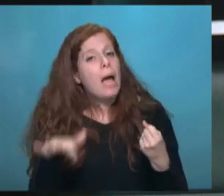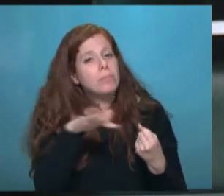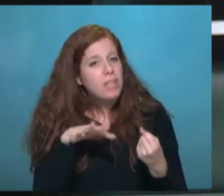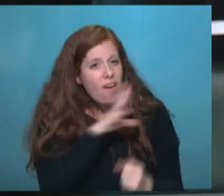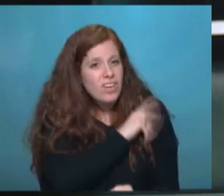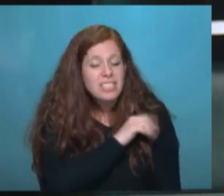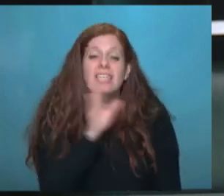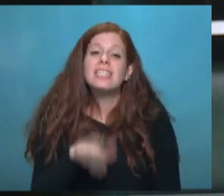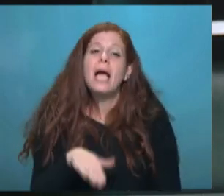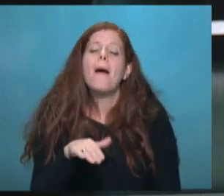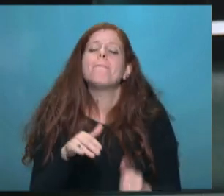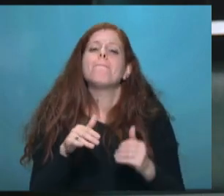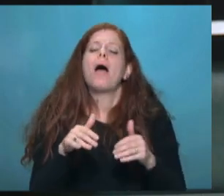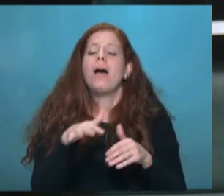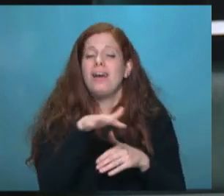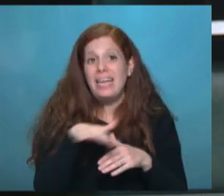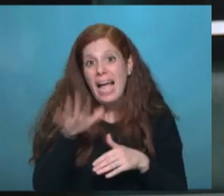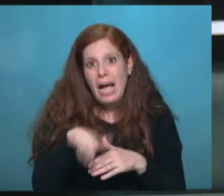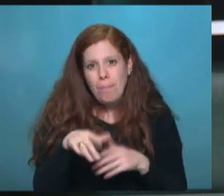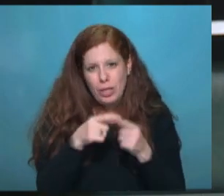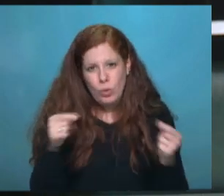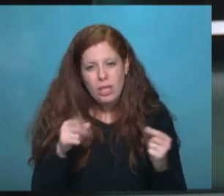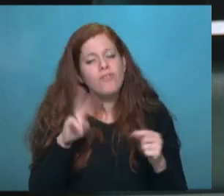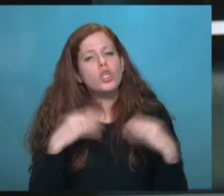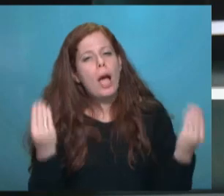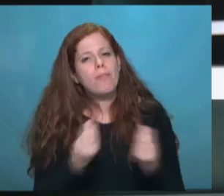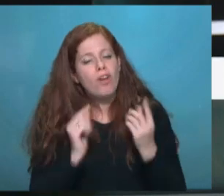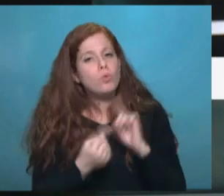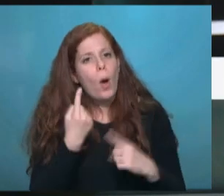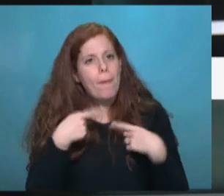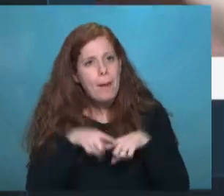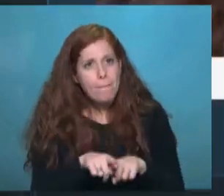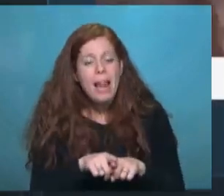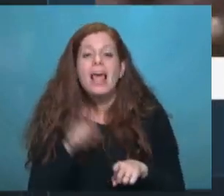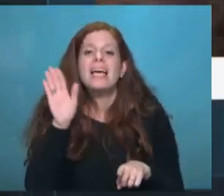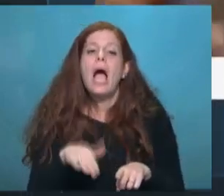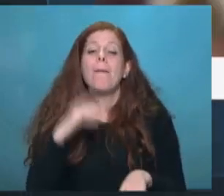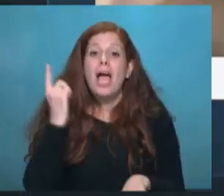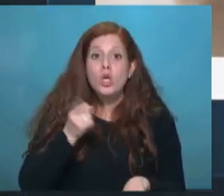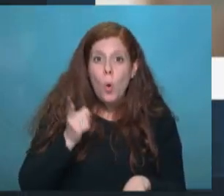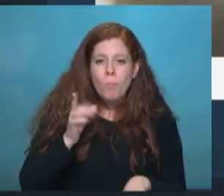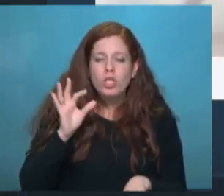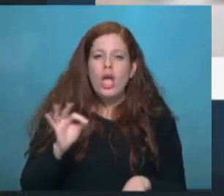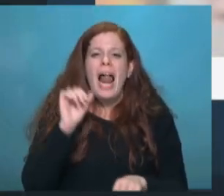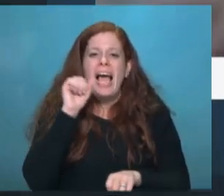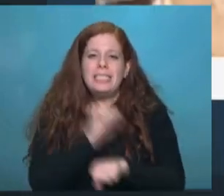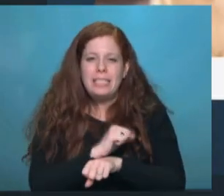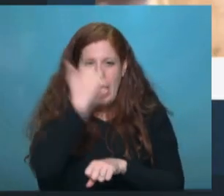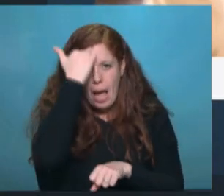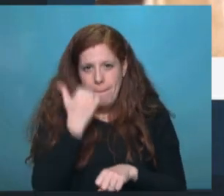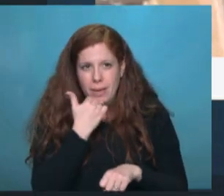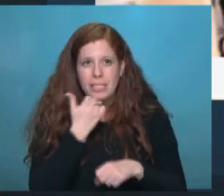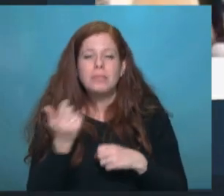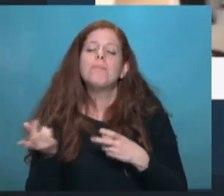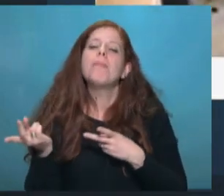גם בגדה, גם ברצועת עזה, ויש פה באמת כמה דברים שקורים במקביל. גם האיום של אסירי חמאס בבתי הכלא הצבאיים